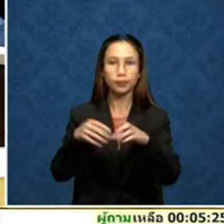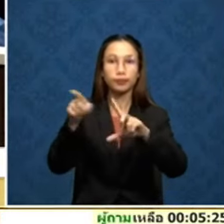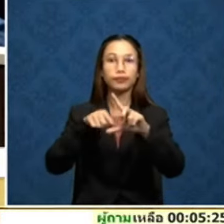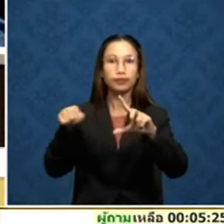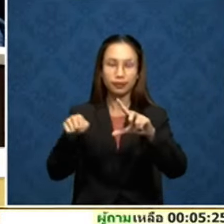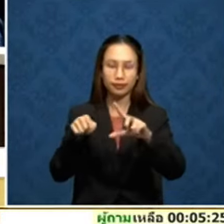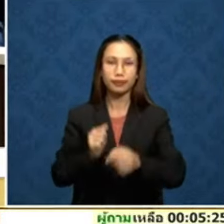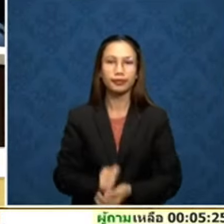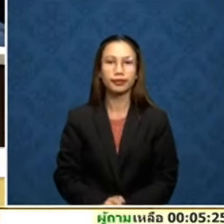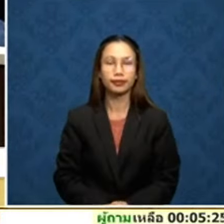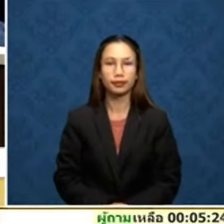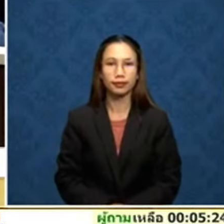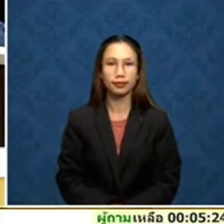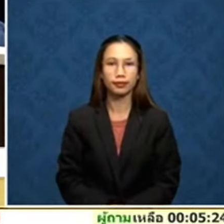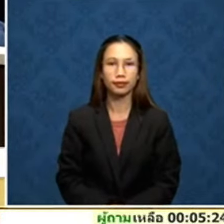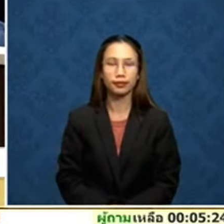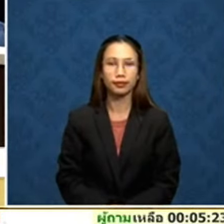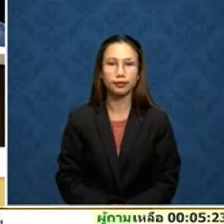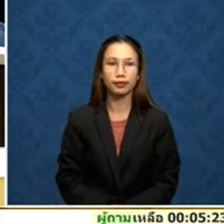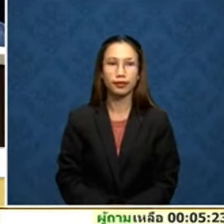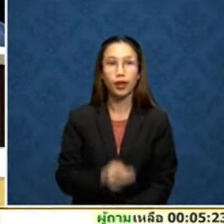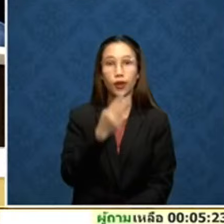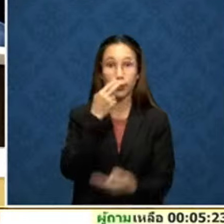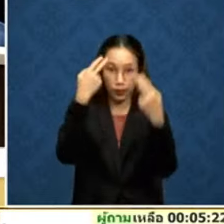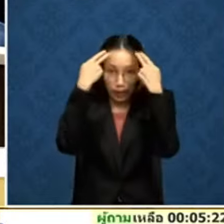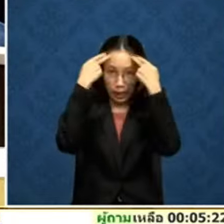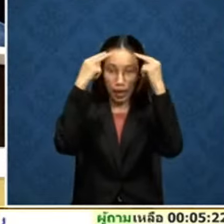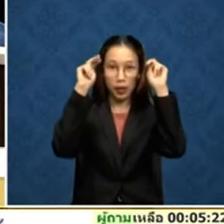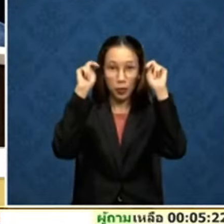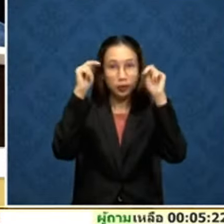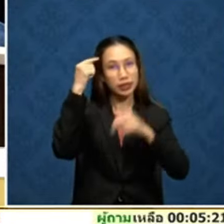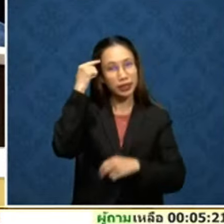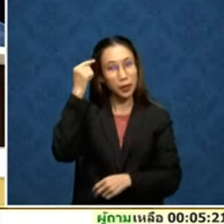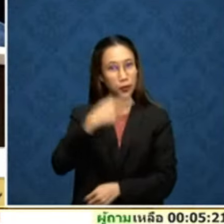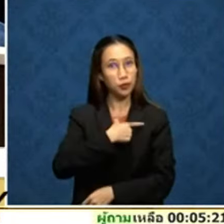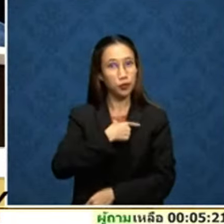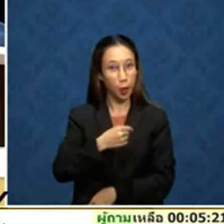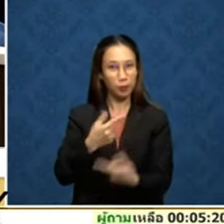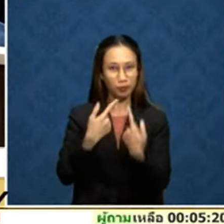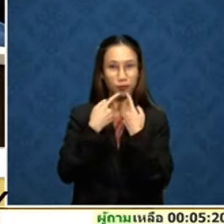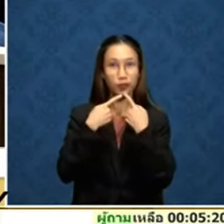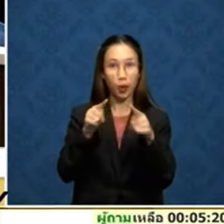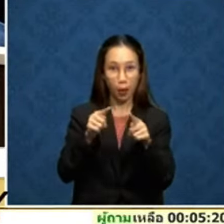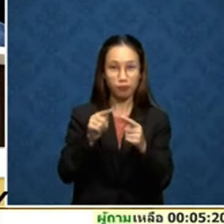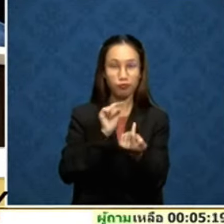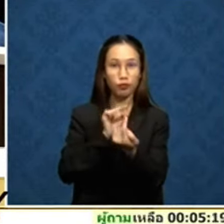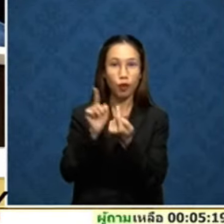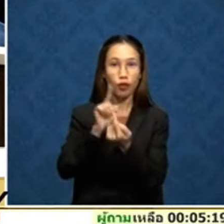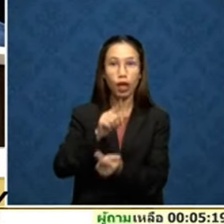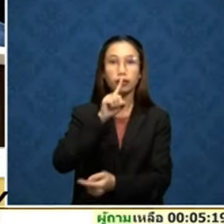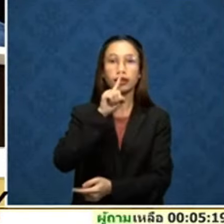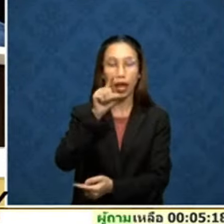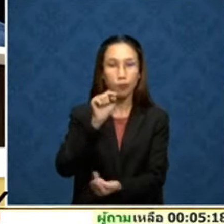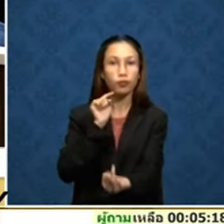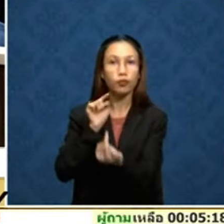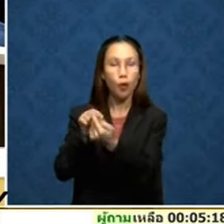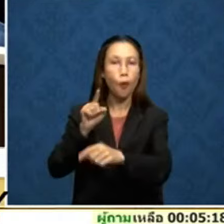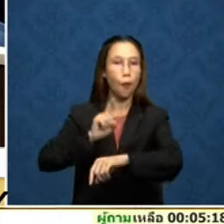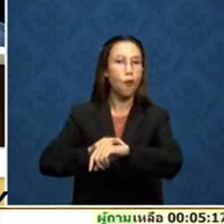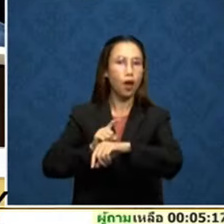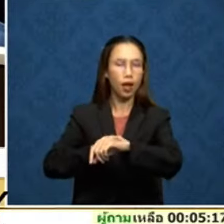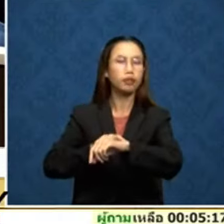ก็ดูท่าทางนายกจะชอบการตอบคำถามตอบกระทู้นะคะเพราะว่าเขาใช้ระยะเวลา